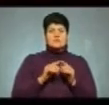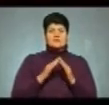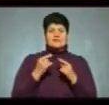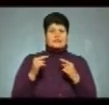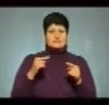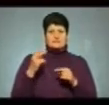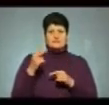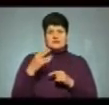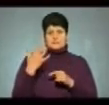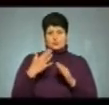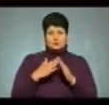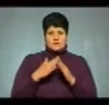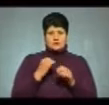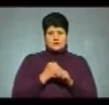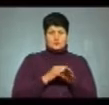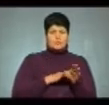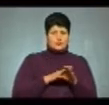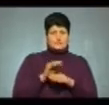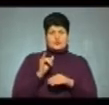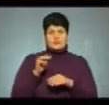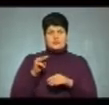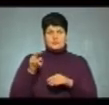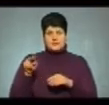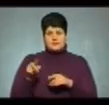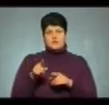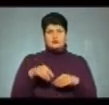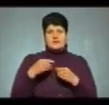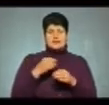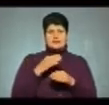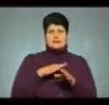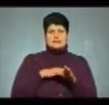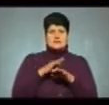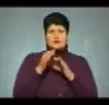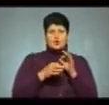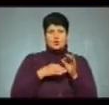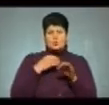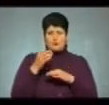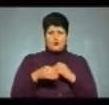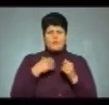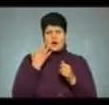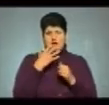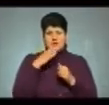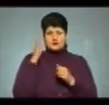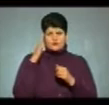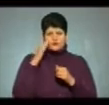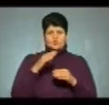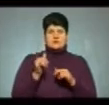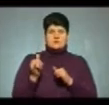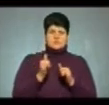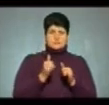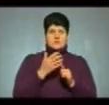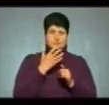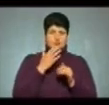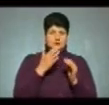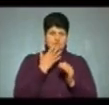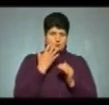що в 25-му будинку працює повноцінно ІТП, воно подає цілодобову гарячу воду і забезпечує регулювання теплової енергії безпосередньо у